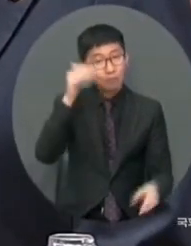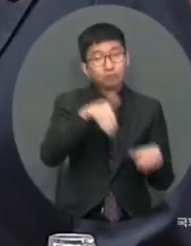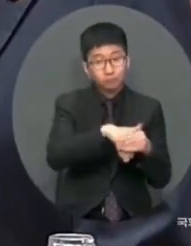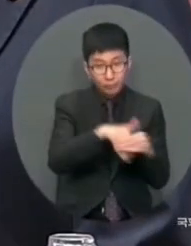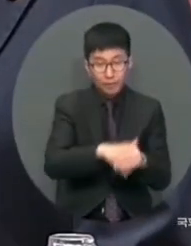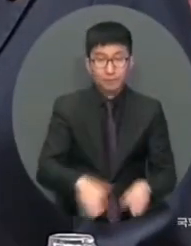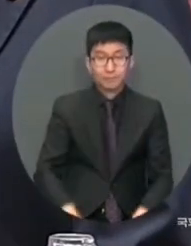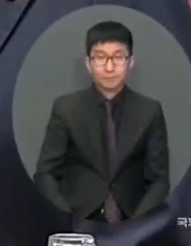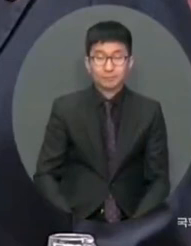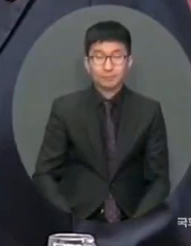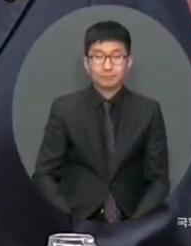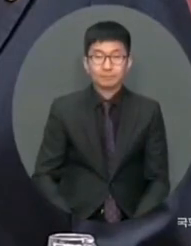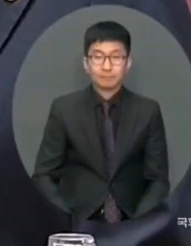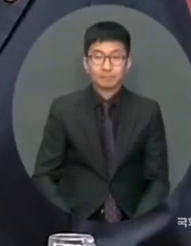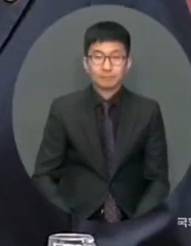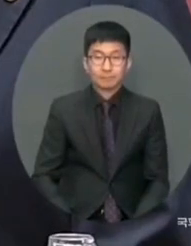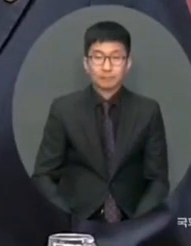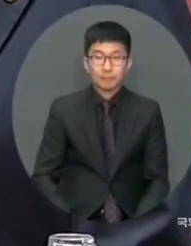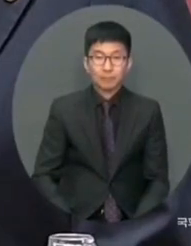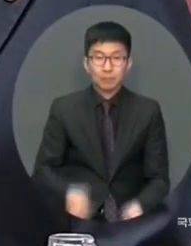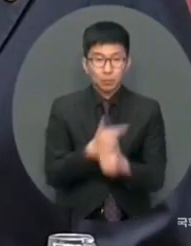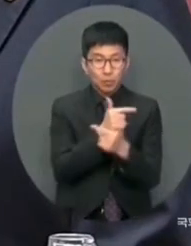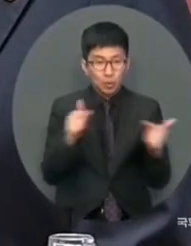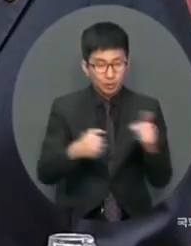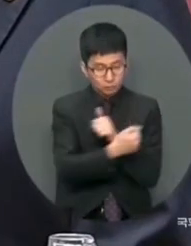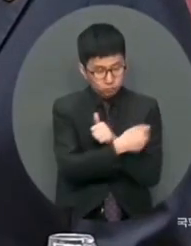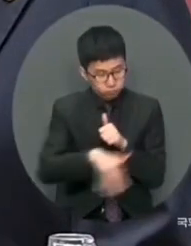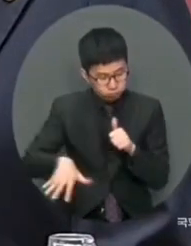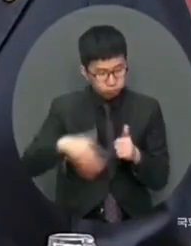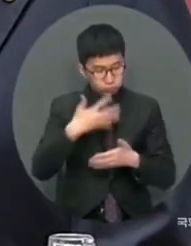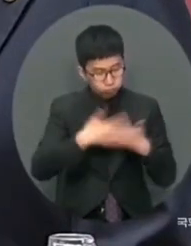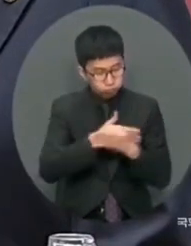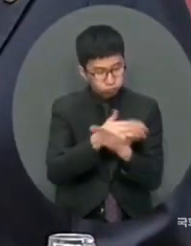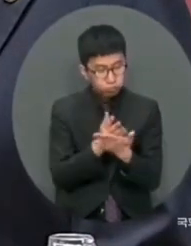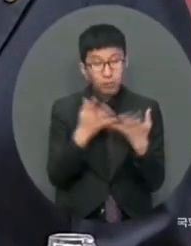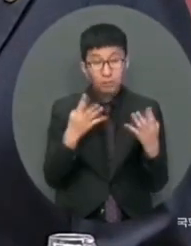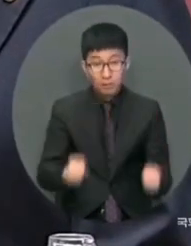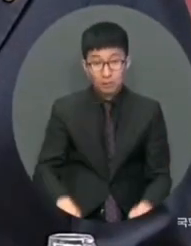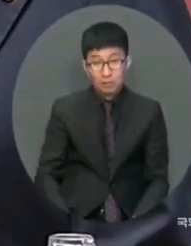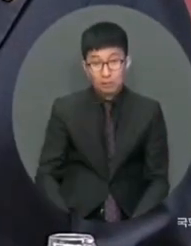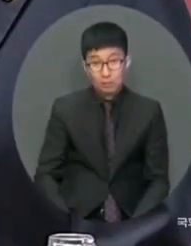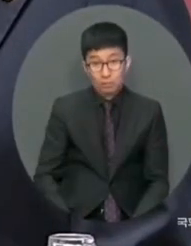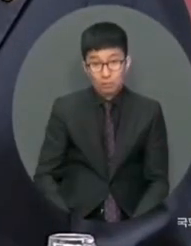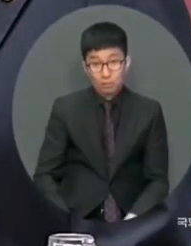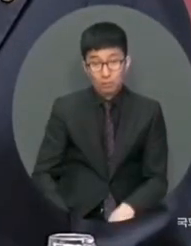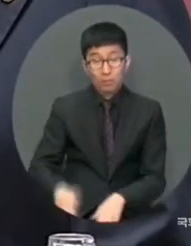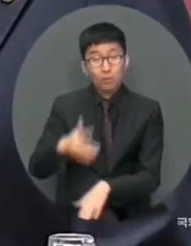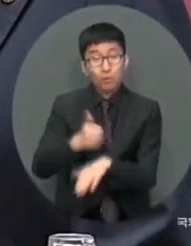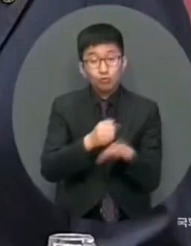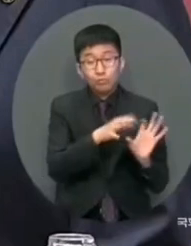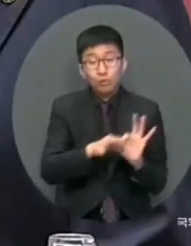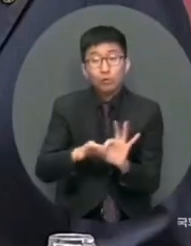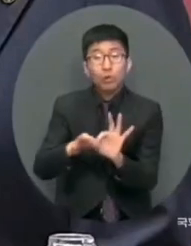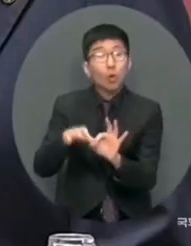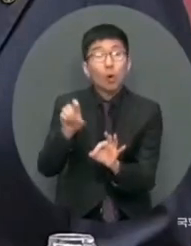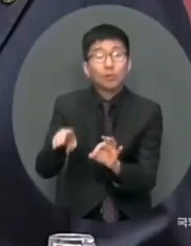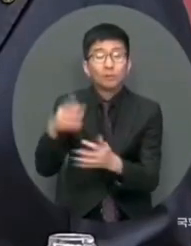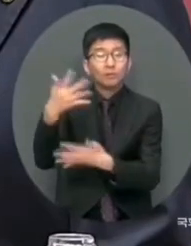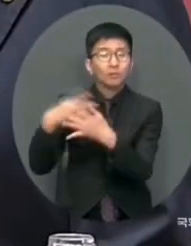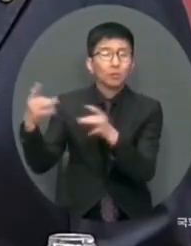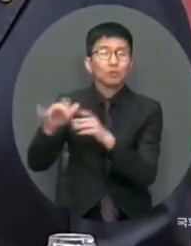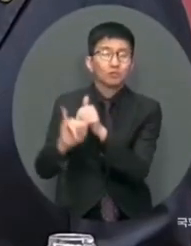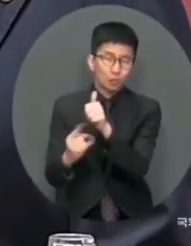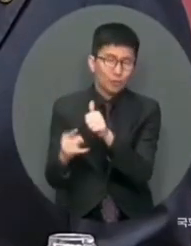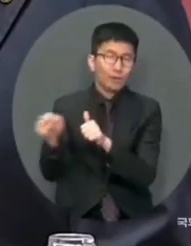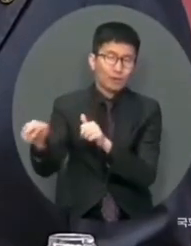K컬처고, 거기에 컨텐츠가 들어가 있고, 또 이것이 방송통신위원회와 연결이 아주 긴밀하게